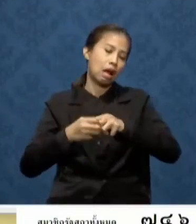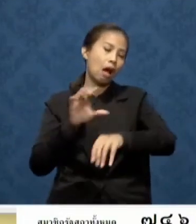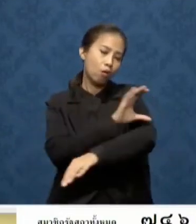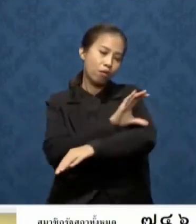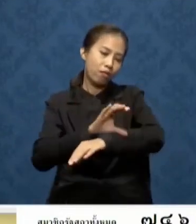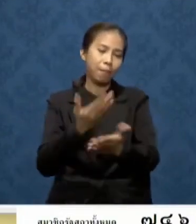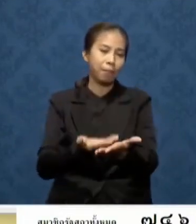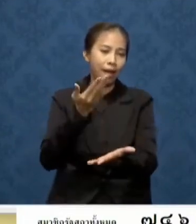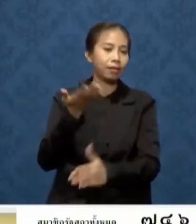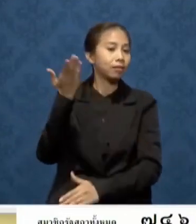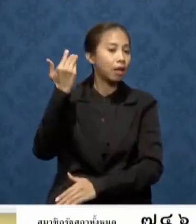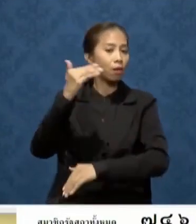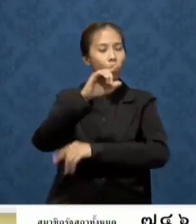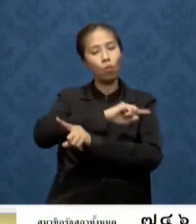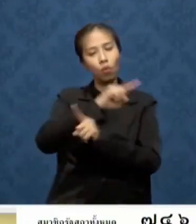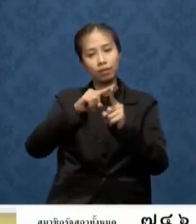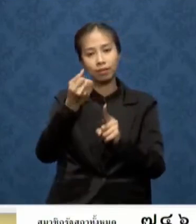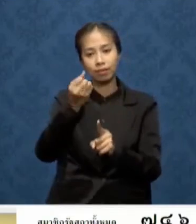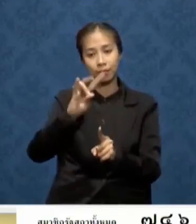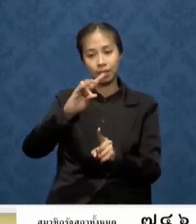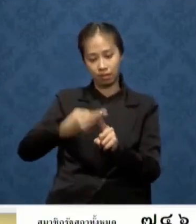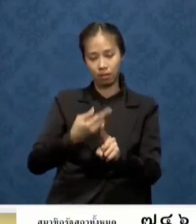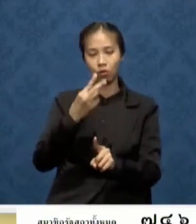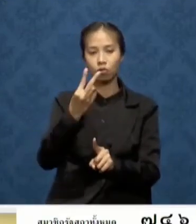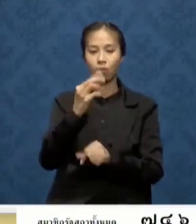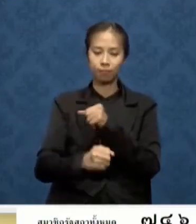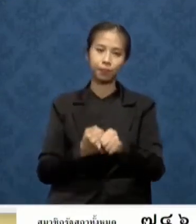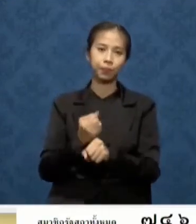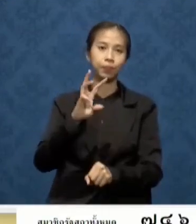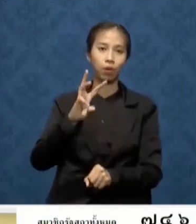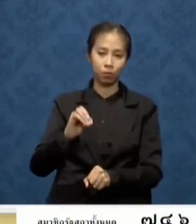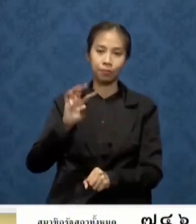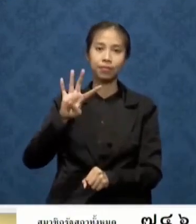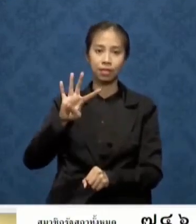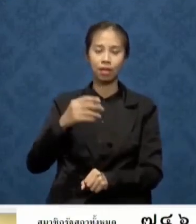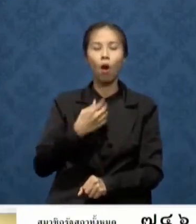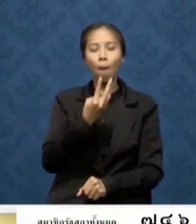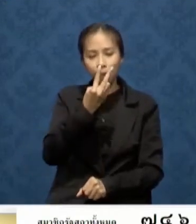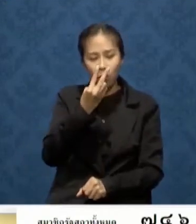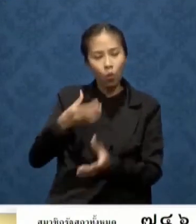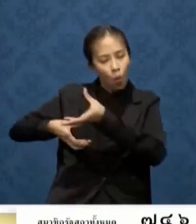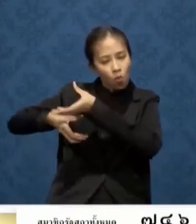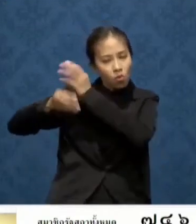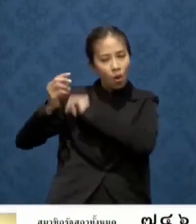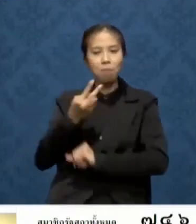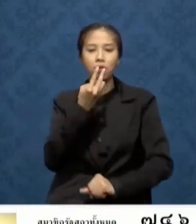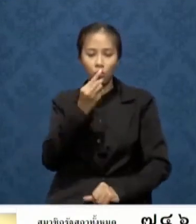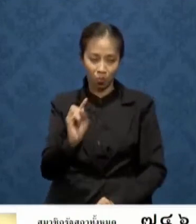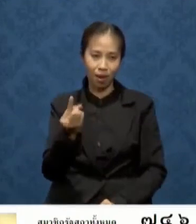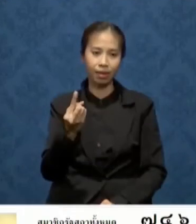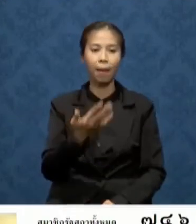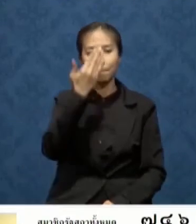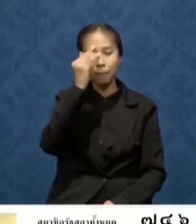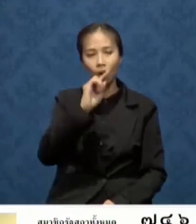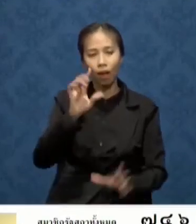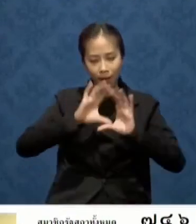ฟ้าแพงเมวที่ 17 กลมพา 2,564อยากใหทานไปย้อนดูนะครับ ตั้งใจดูด้วยเพระวารัฐ